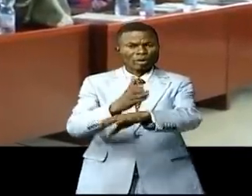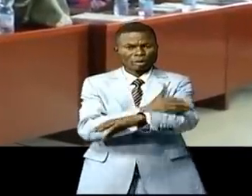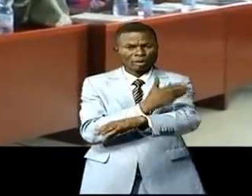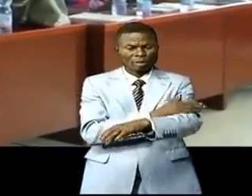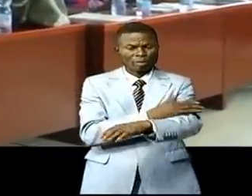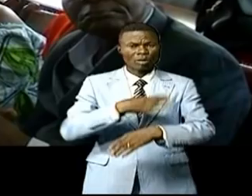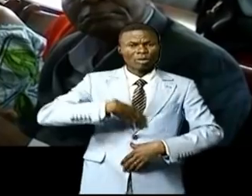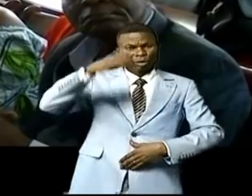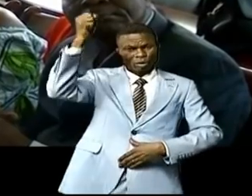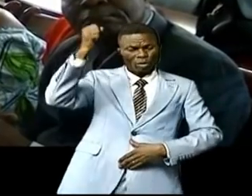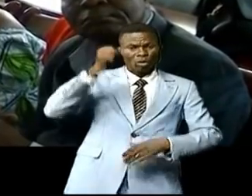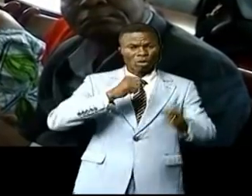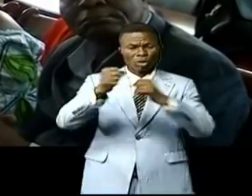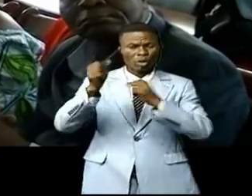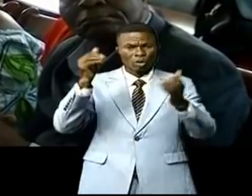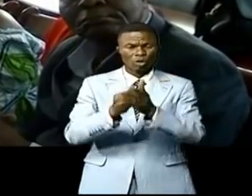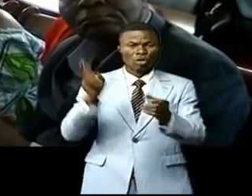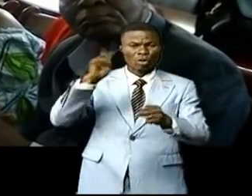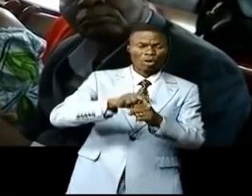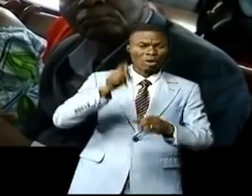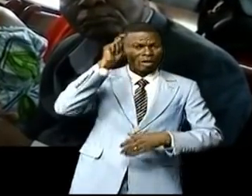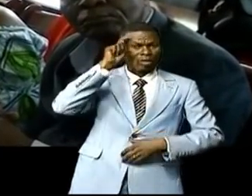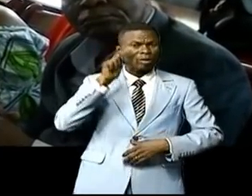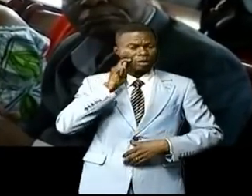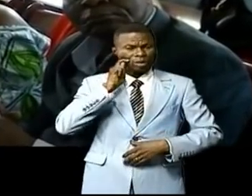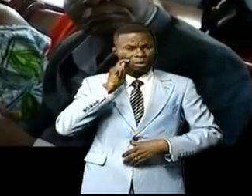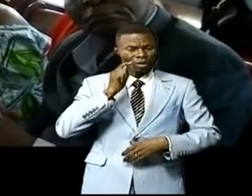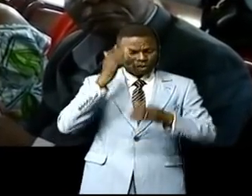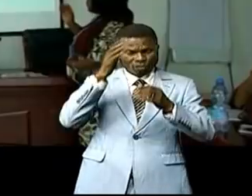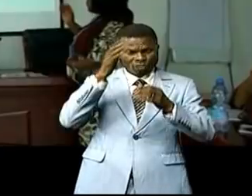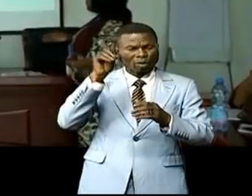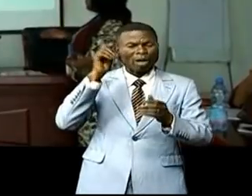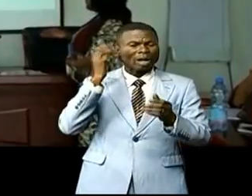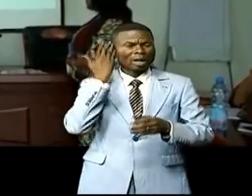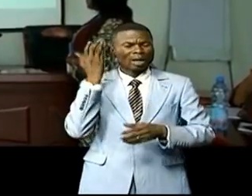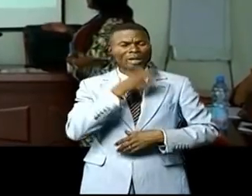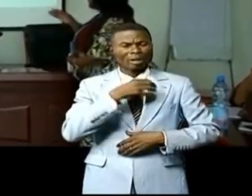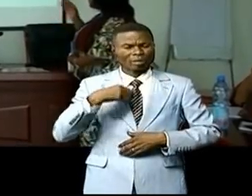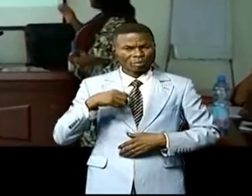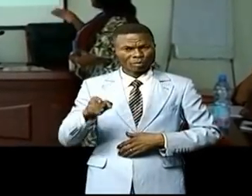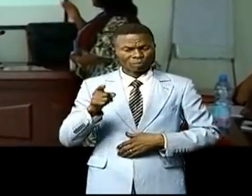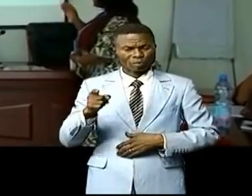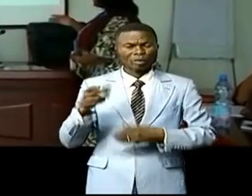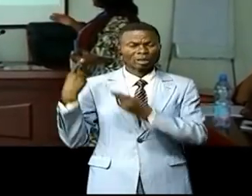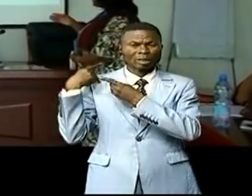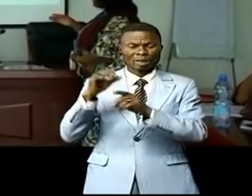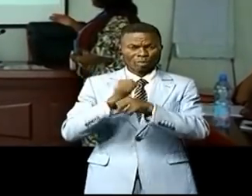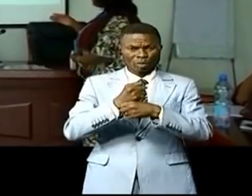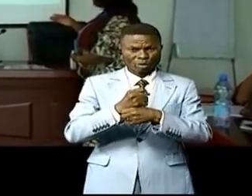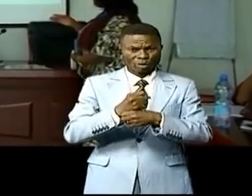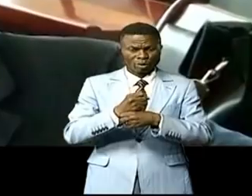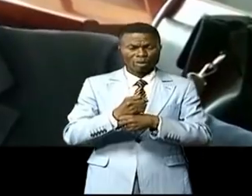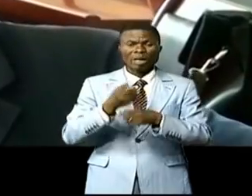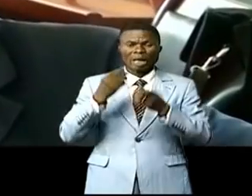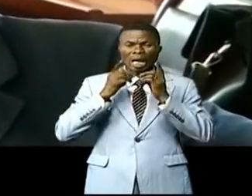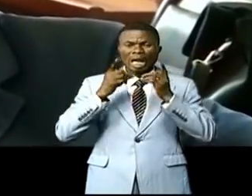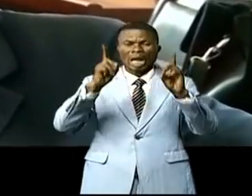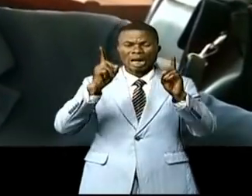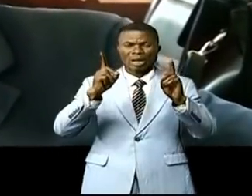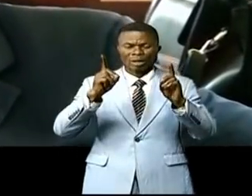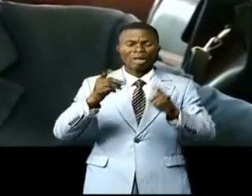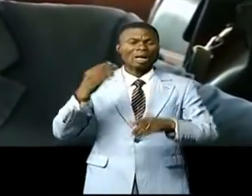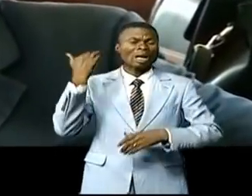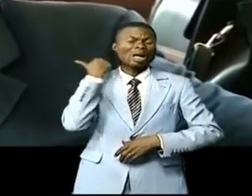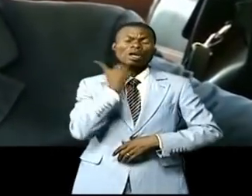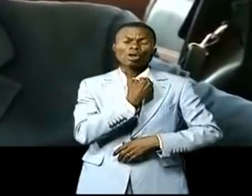obtenues dans la lutte contre les violences sexuelles et basées sur le genre en RDC depuis la mise en place de la déclaration de Kampala